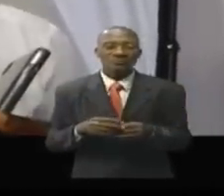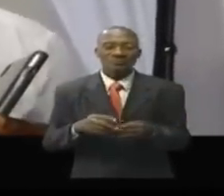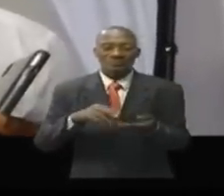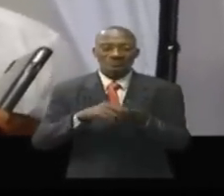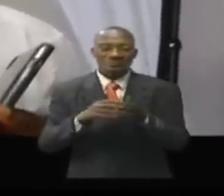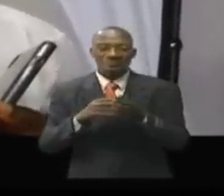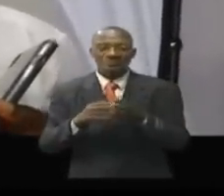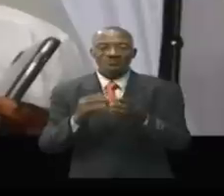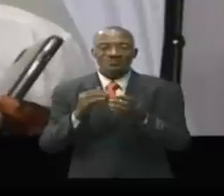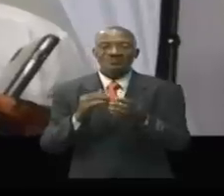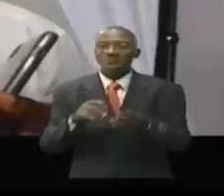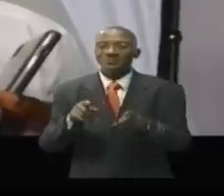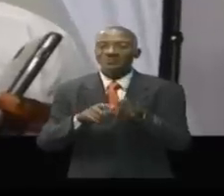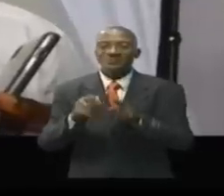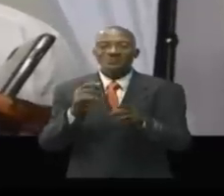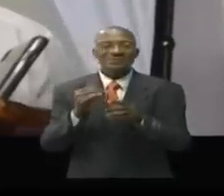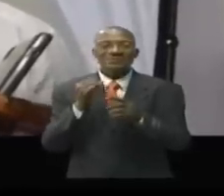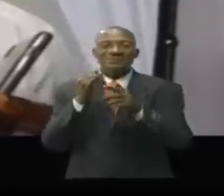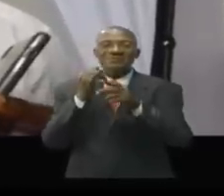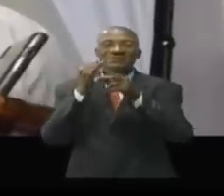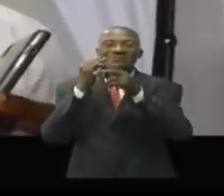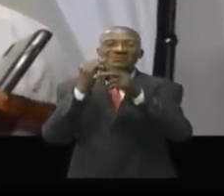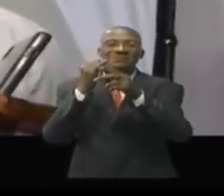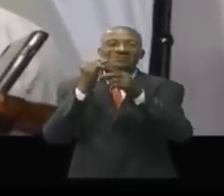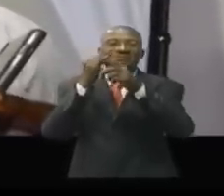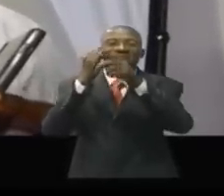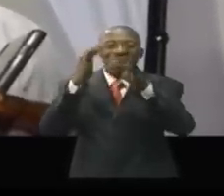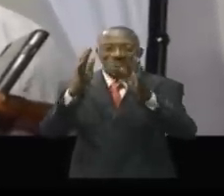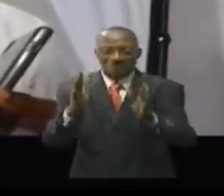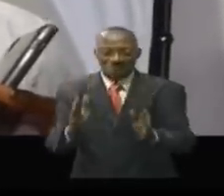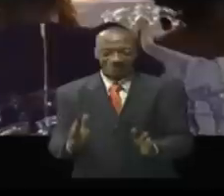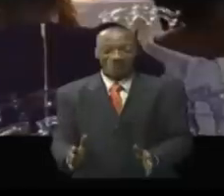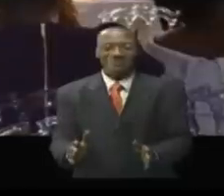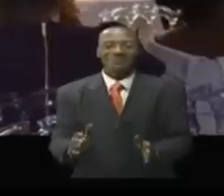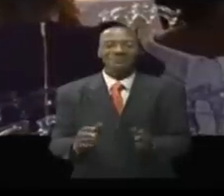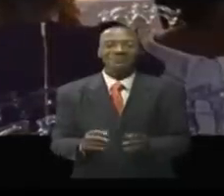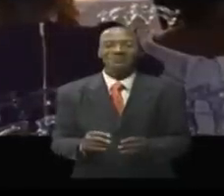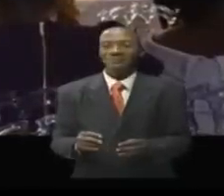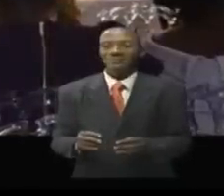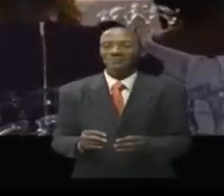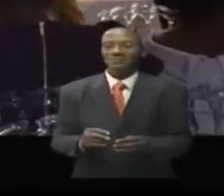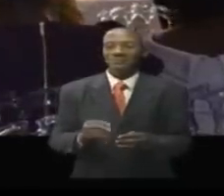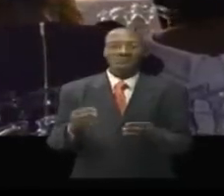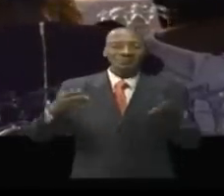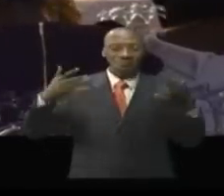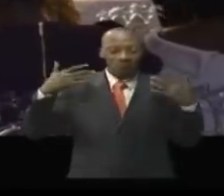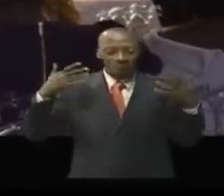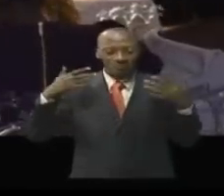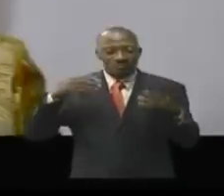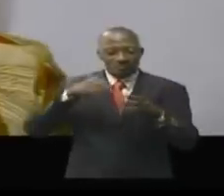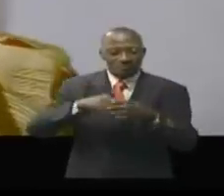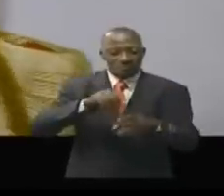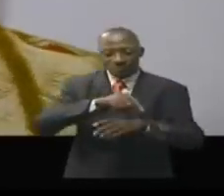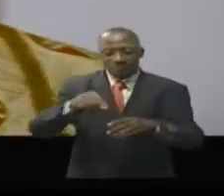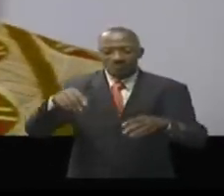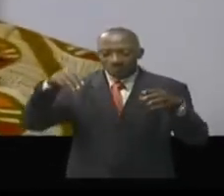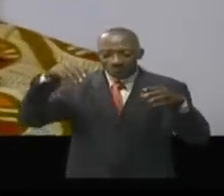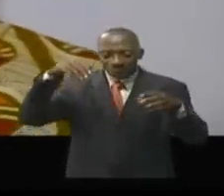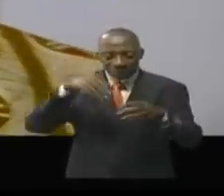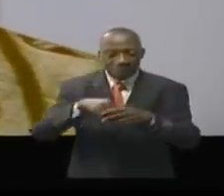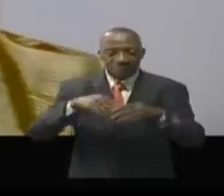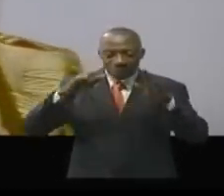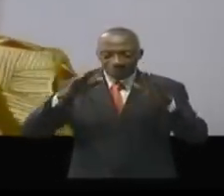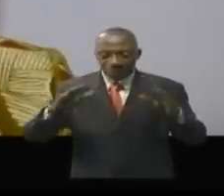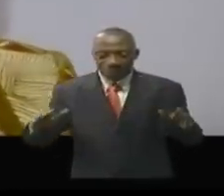pour la conception ainsi que pour l'installation des équipements à bon escient. Par l'ordre des architectes, le premier vice-président de l'Ordre